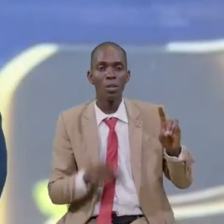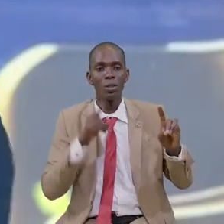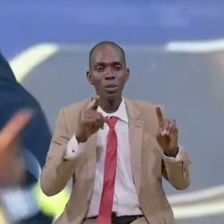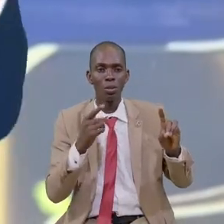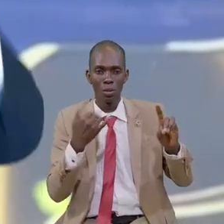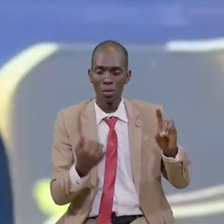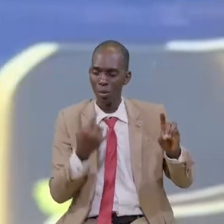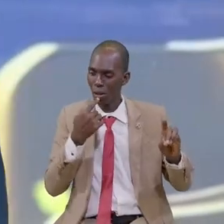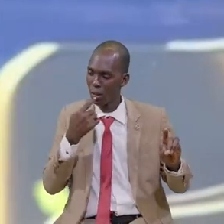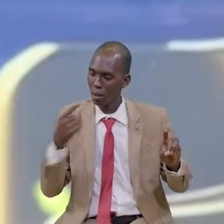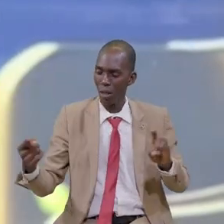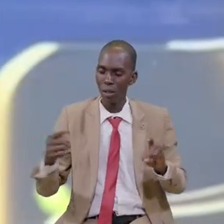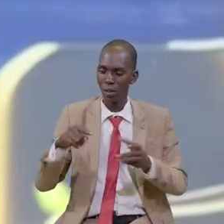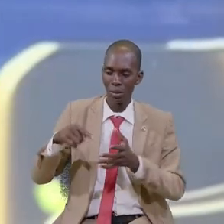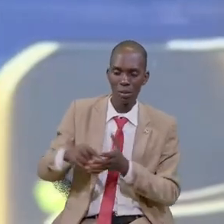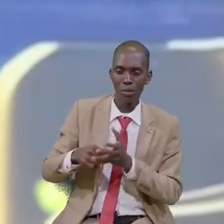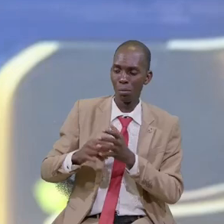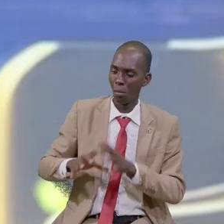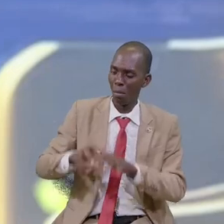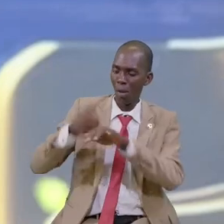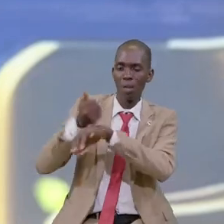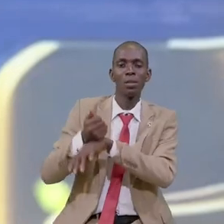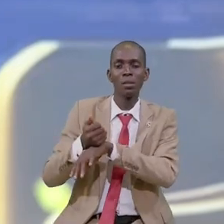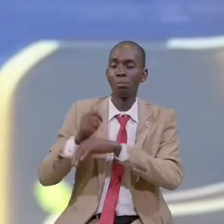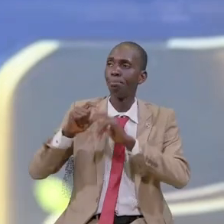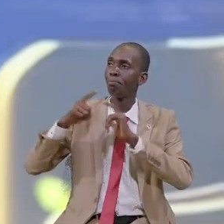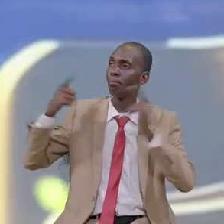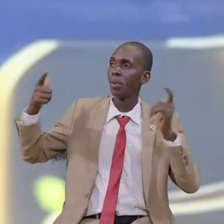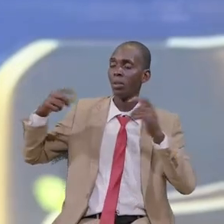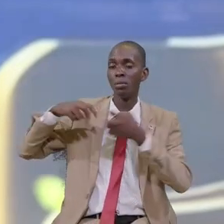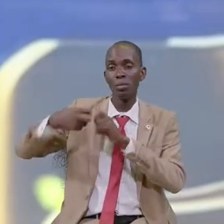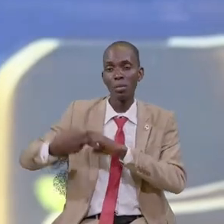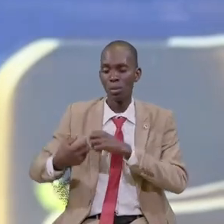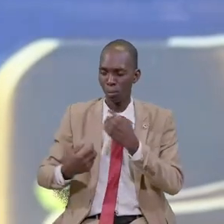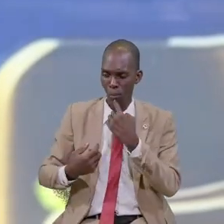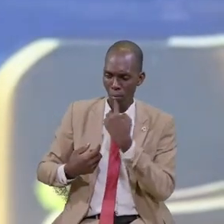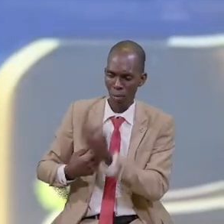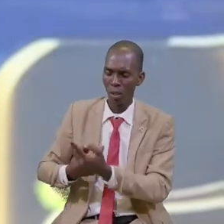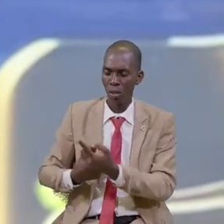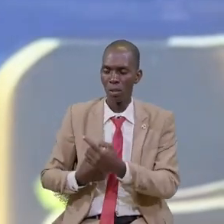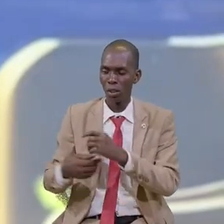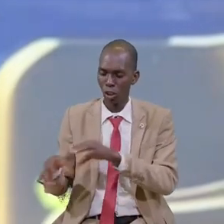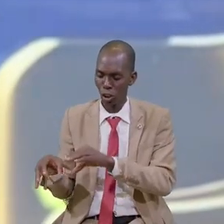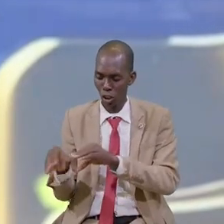montagne de transporte-toi d'ici là et